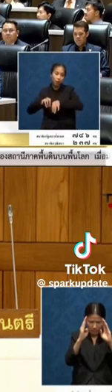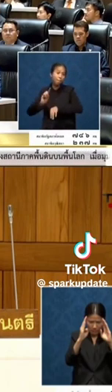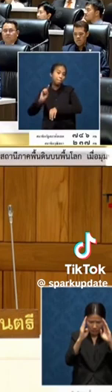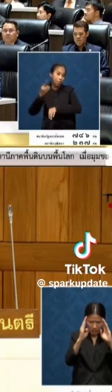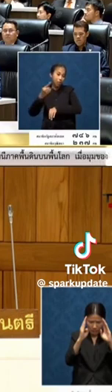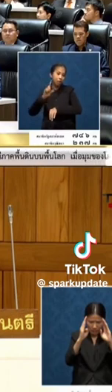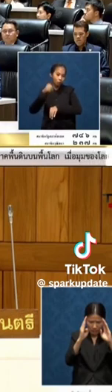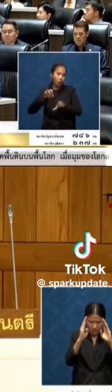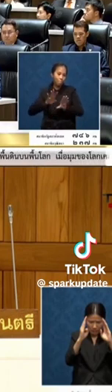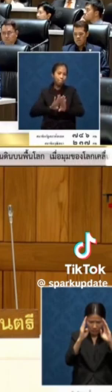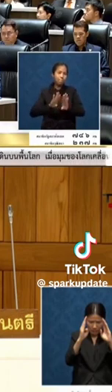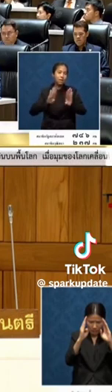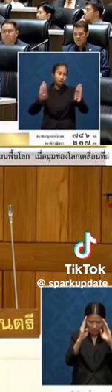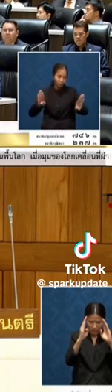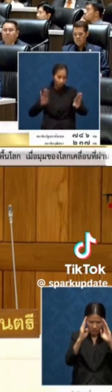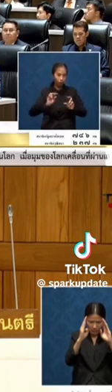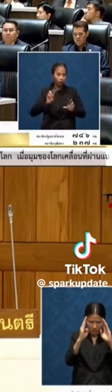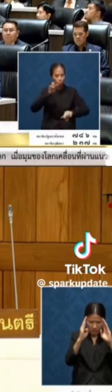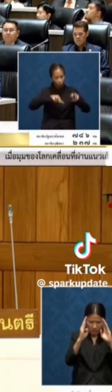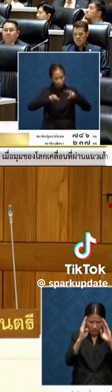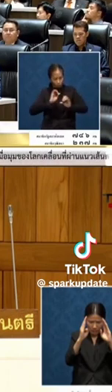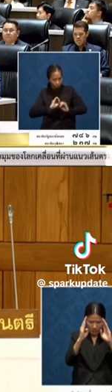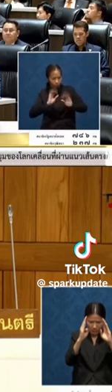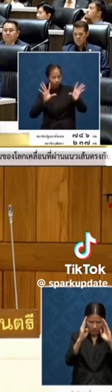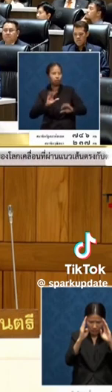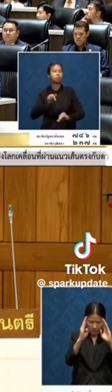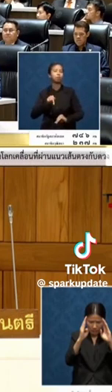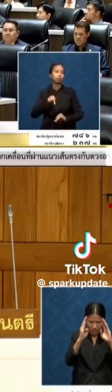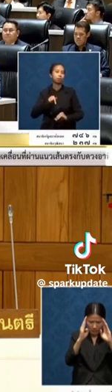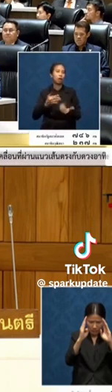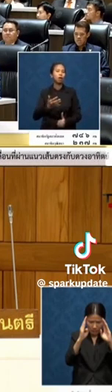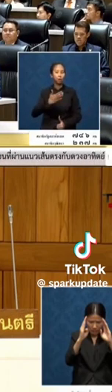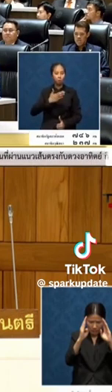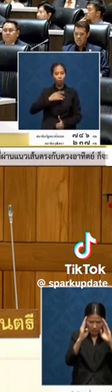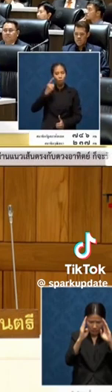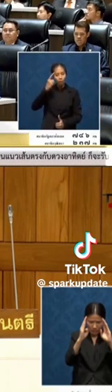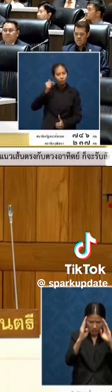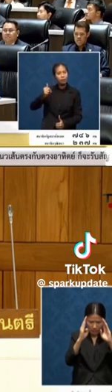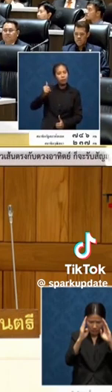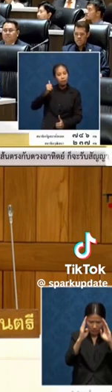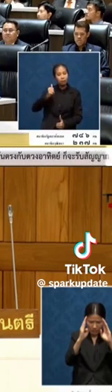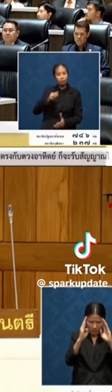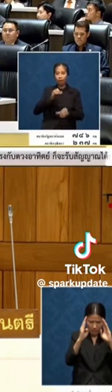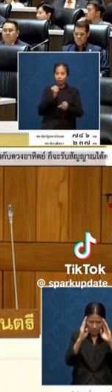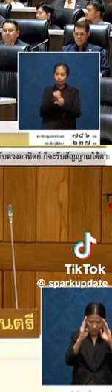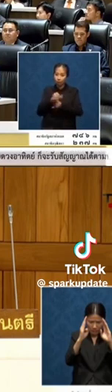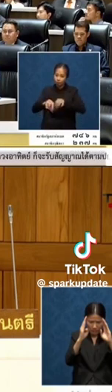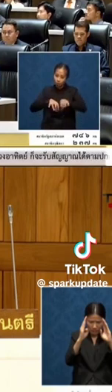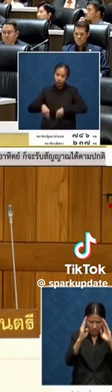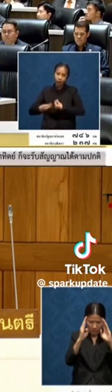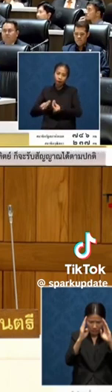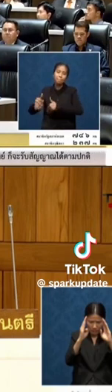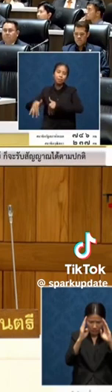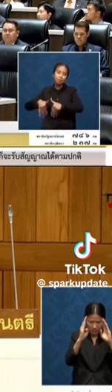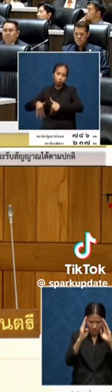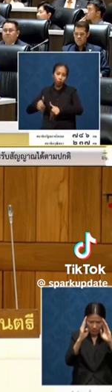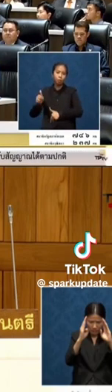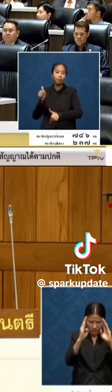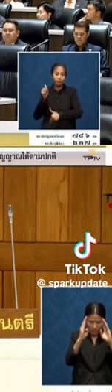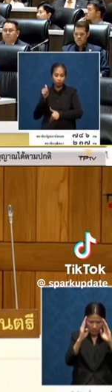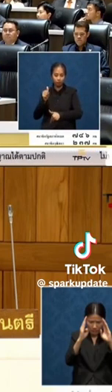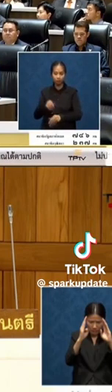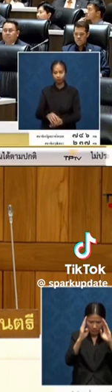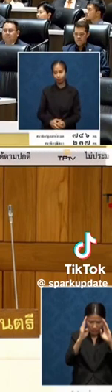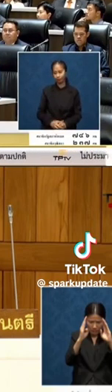ใสจุดยืนของพวกผมยังหนักแน่นเหมือนเดิมทำเพื่อประชาชนเหมือนเดิมแต่สิ่งที่จะ